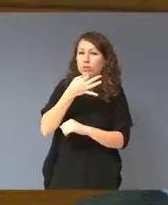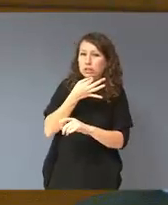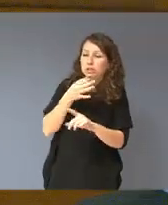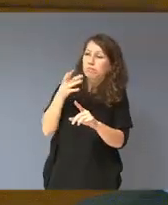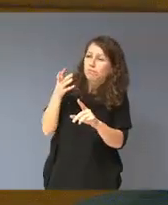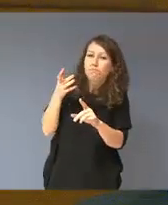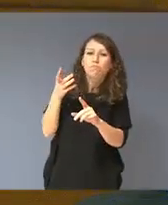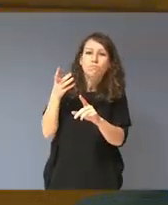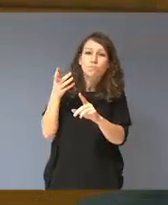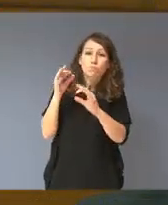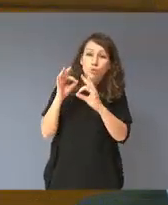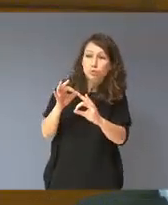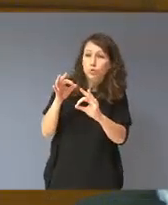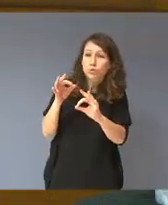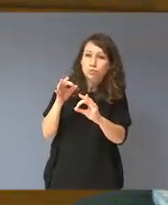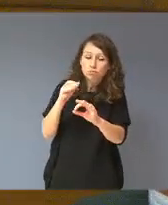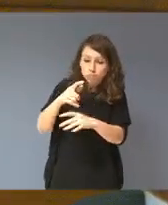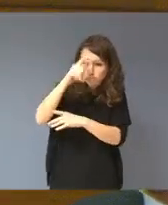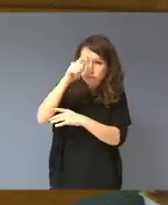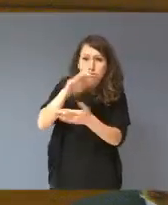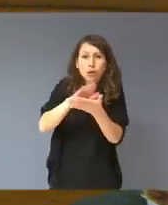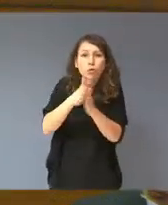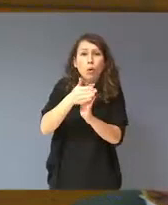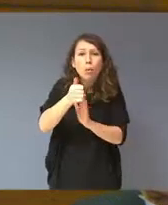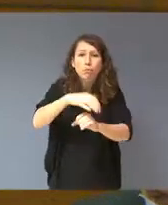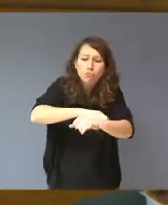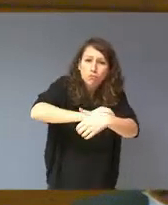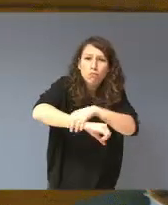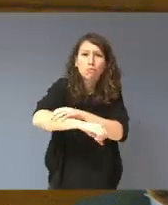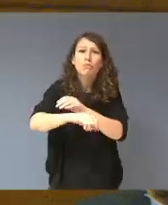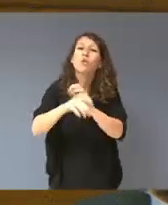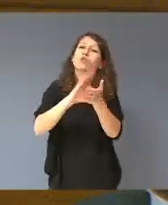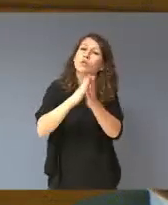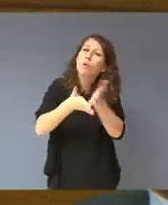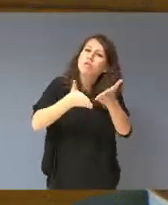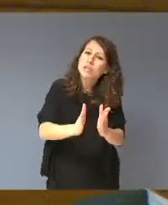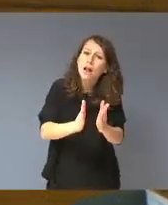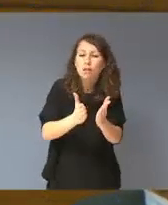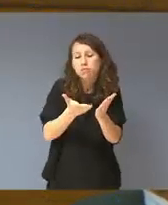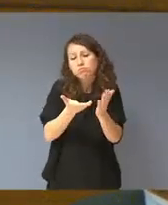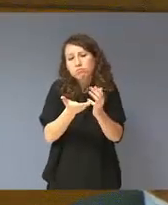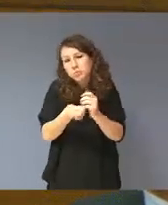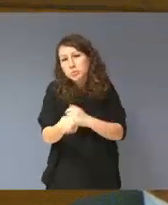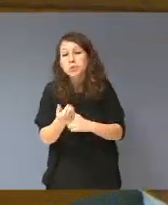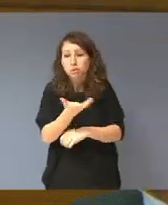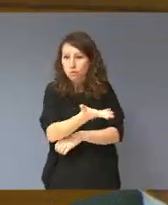et les actions de nombreuses associations ou structures dites officielles, bien sûr, qui